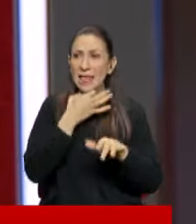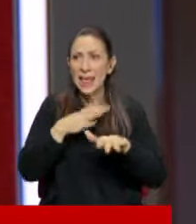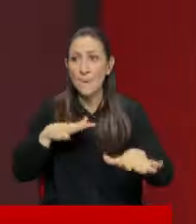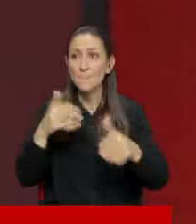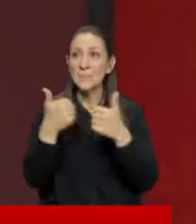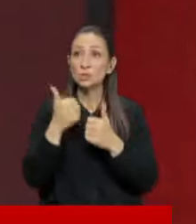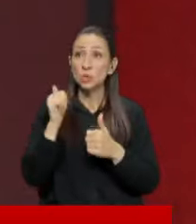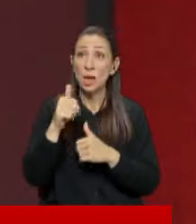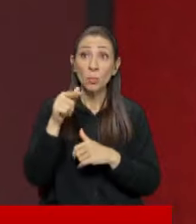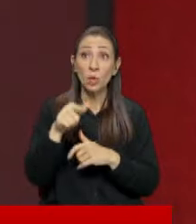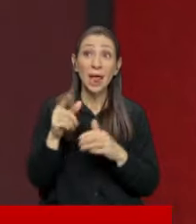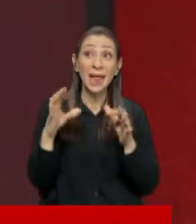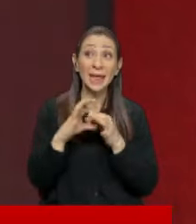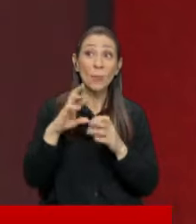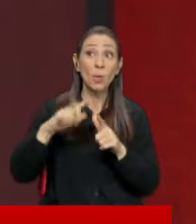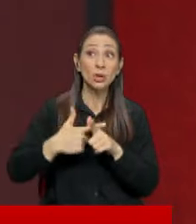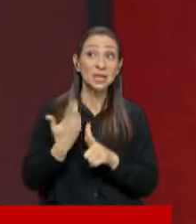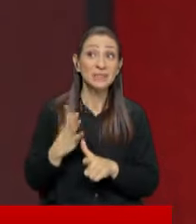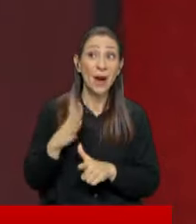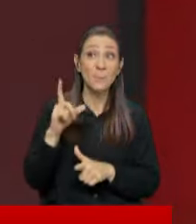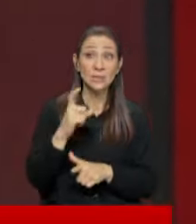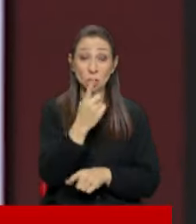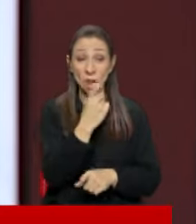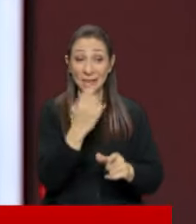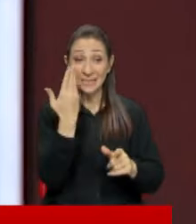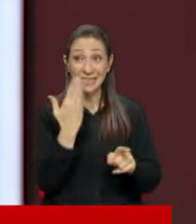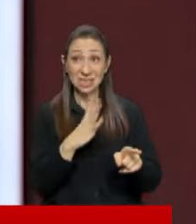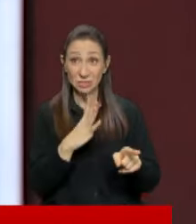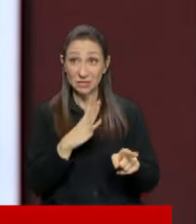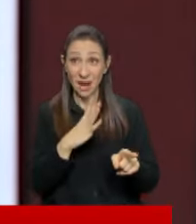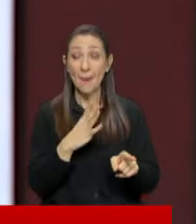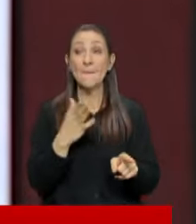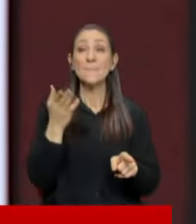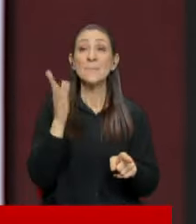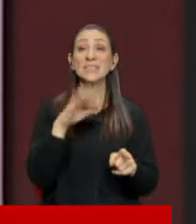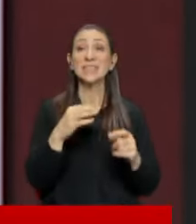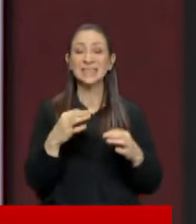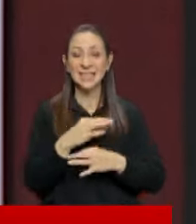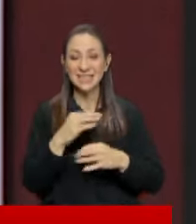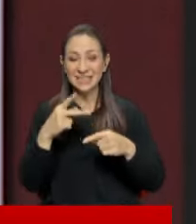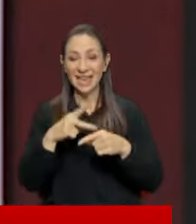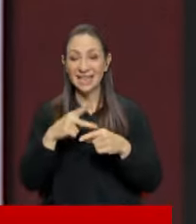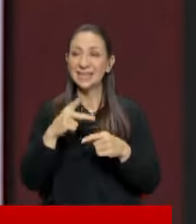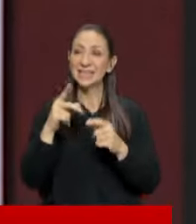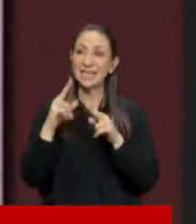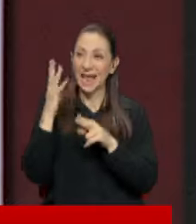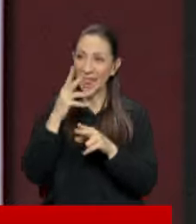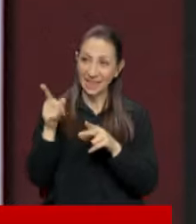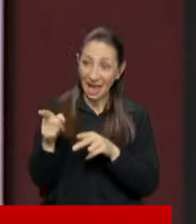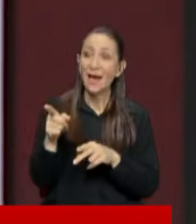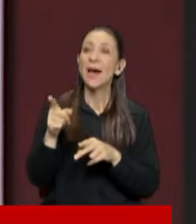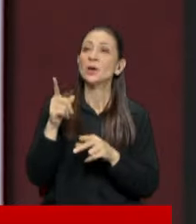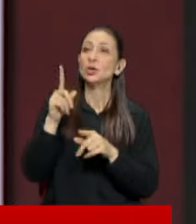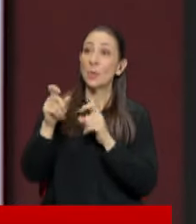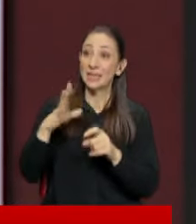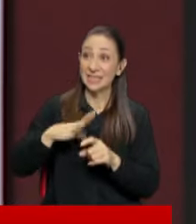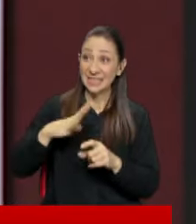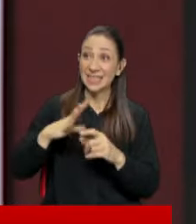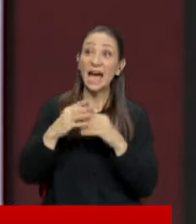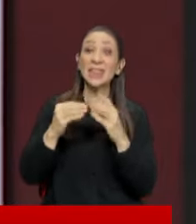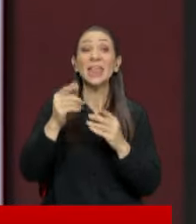günleri falan. Burayla ilgili projeleriniz var mı diye soran izleyicilerimiz var. Başka Sayın Zeydan Karalar'a sormak istediğiniz Adanalılar